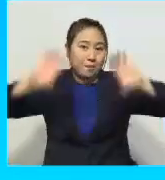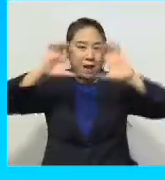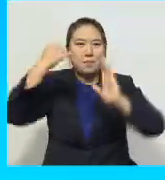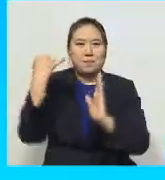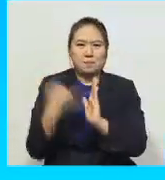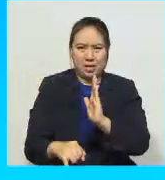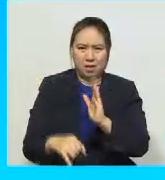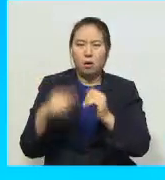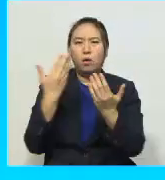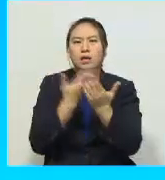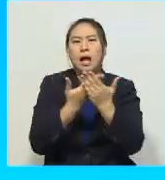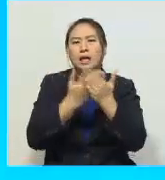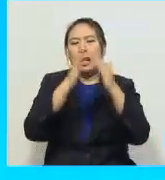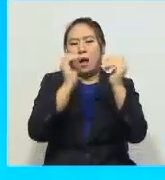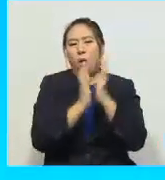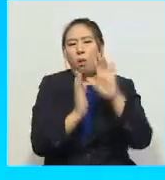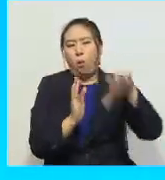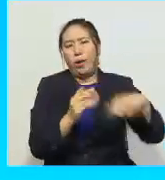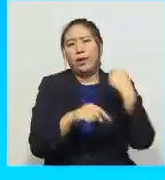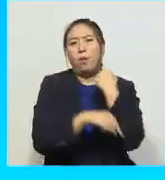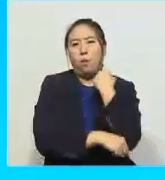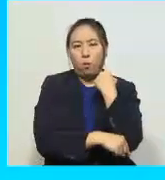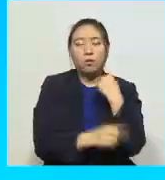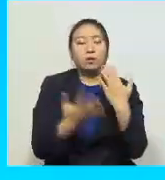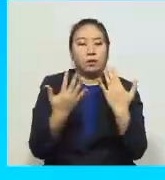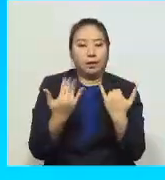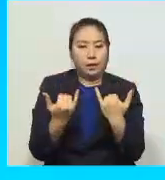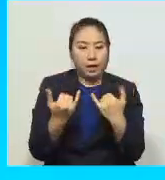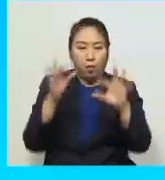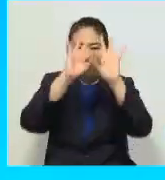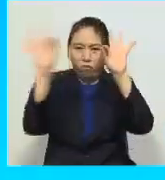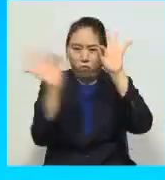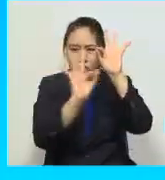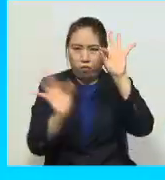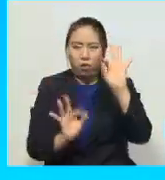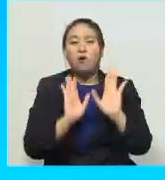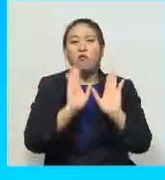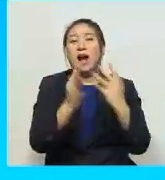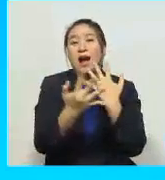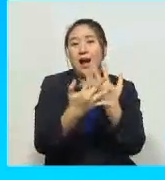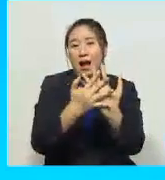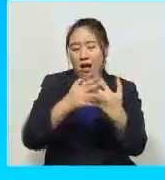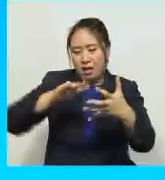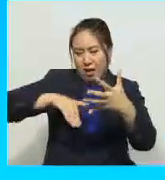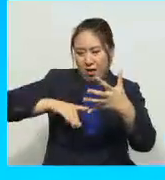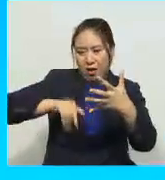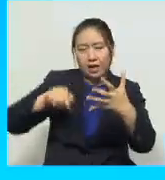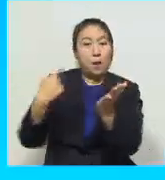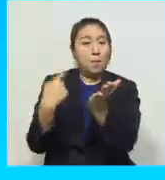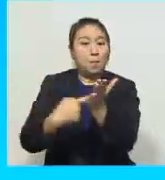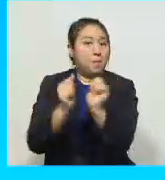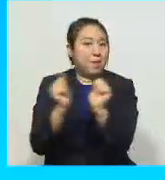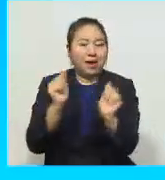ผิดในคดีทุจริตเงินทอนวัดทั้งนี้ค่ะในท้ายคำร้องฝากขังเนี่ยพนักงานสอบสวนมีความเห็นคัดค้านการ